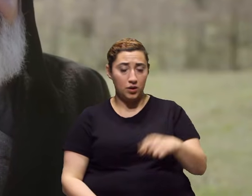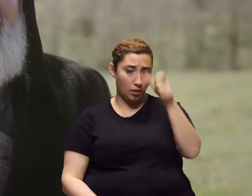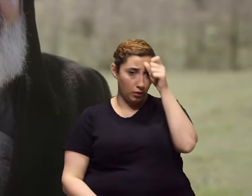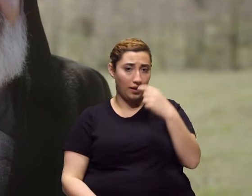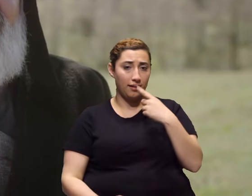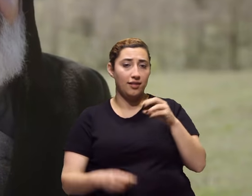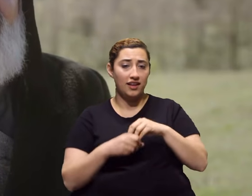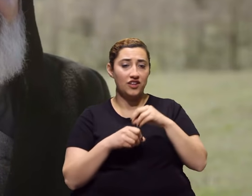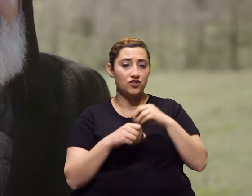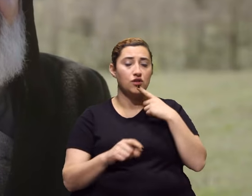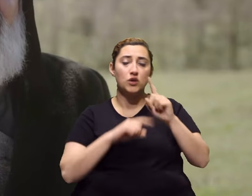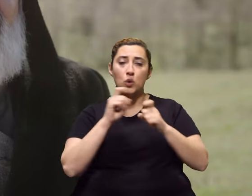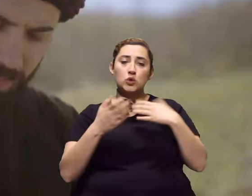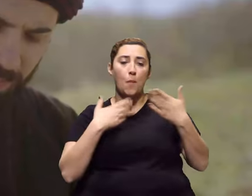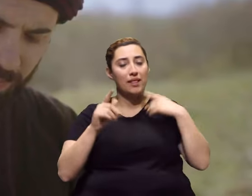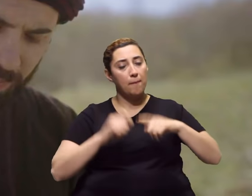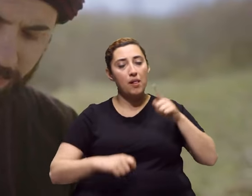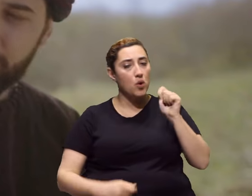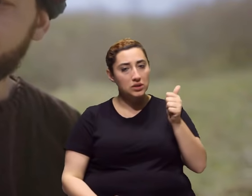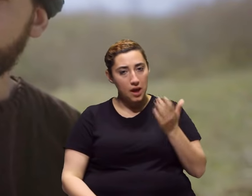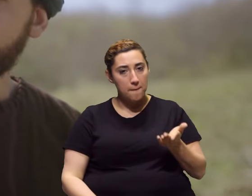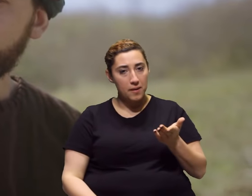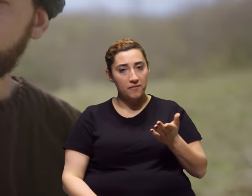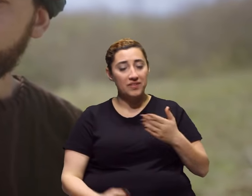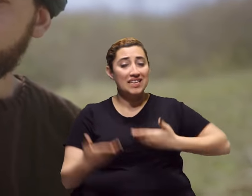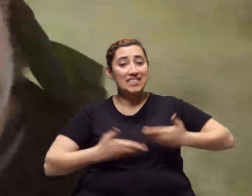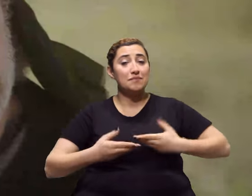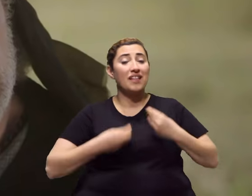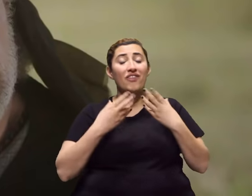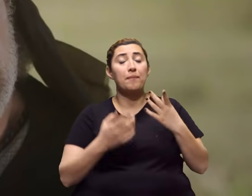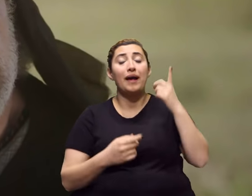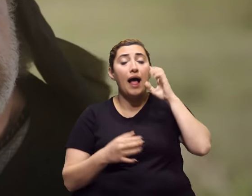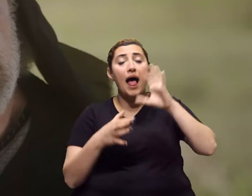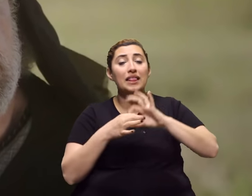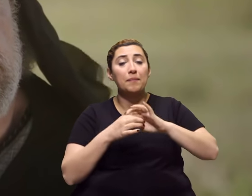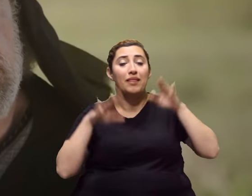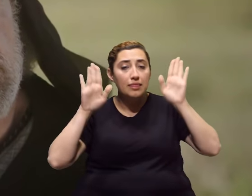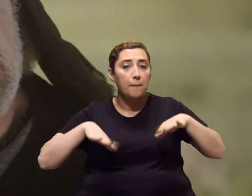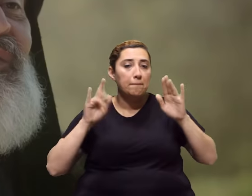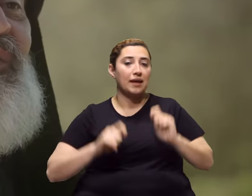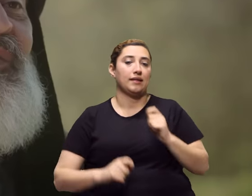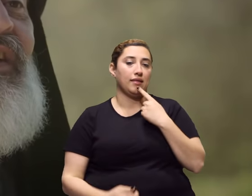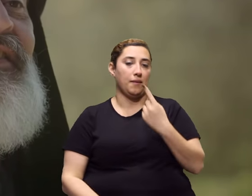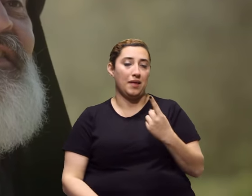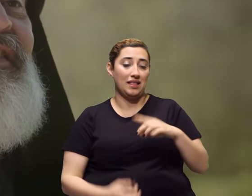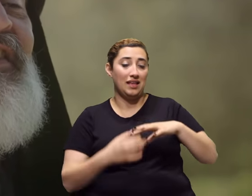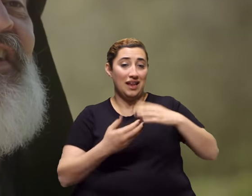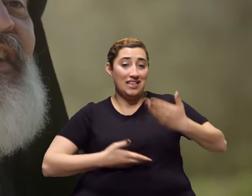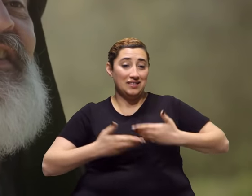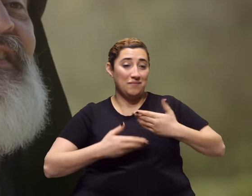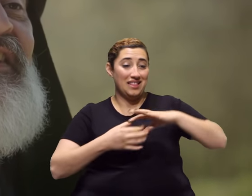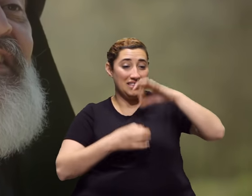Türk dilinde danışıverelim o vakit. Kulluktan mana tapmaktır. Kul